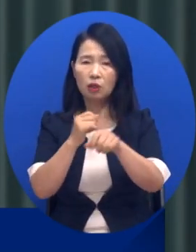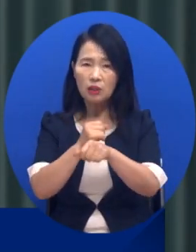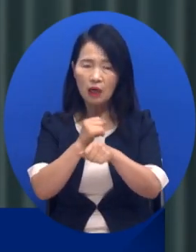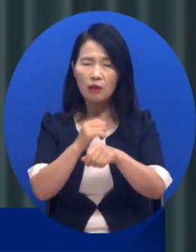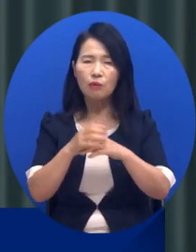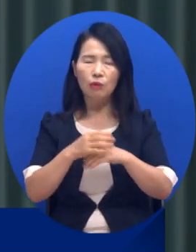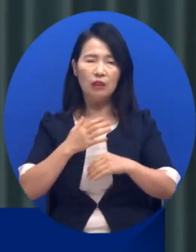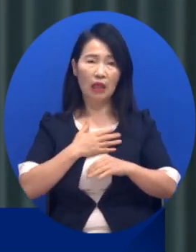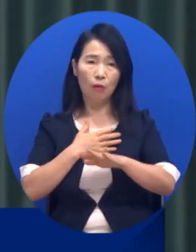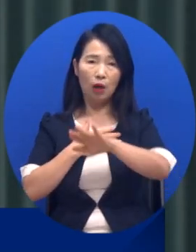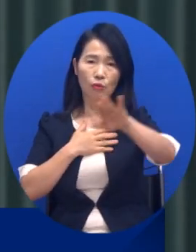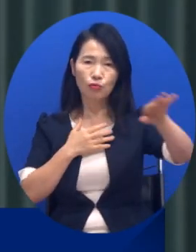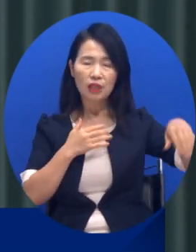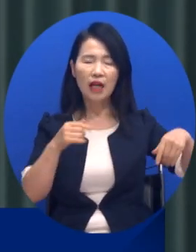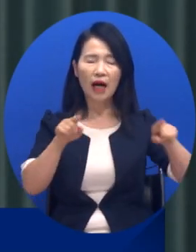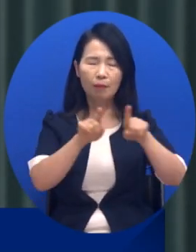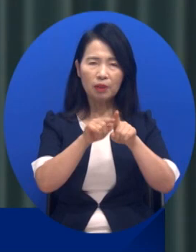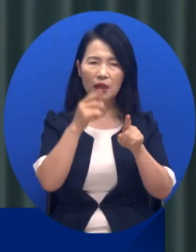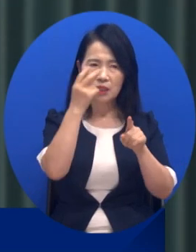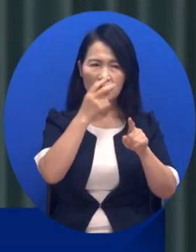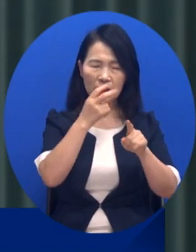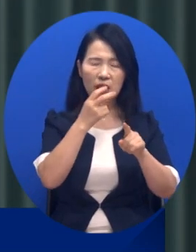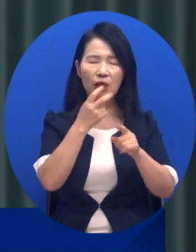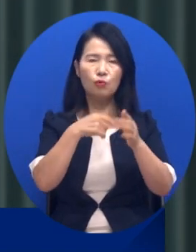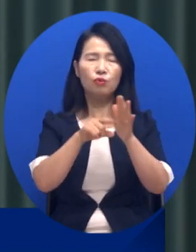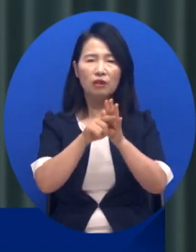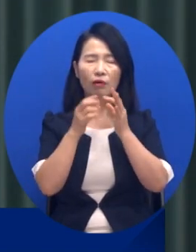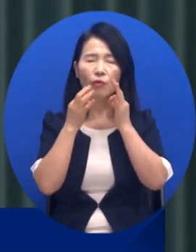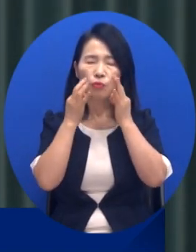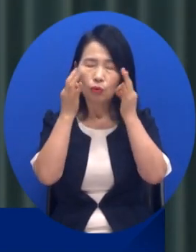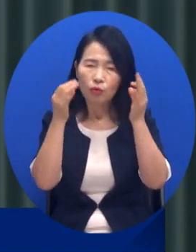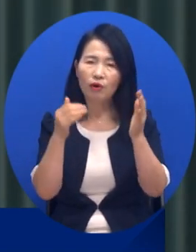나와 우리를 함께 지키기 위해 노력했습니다.